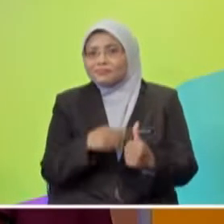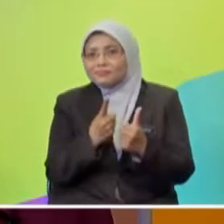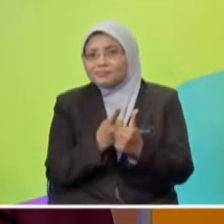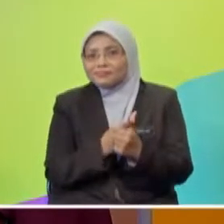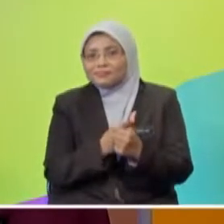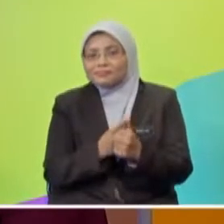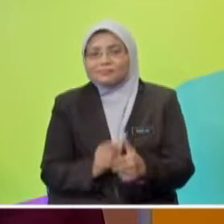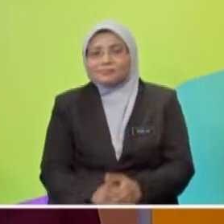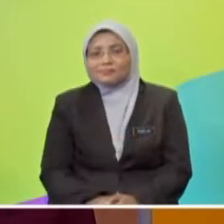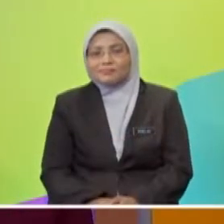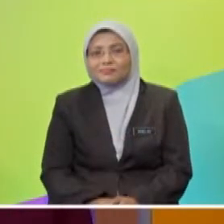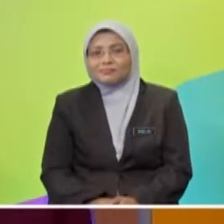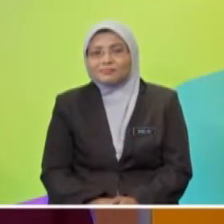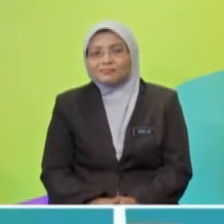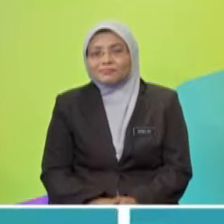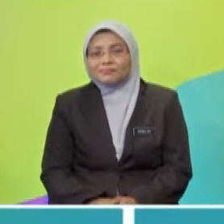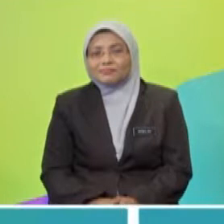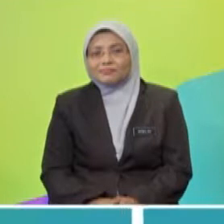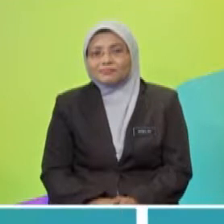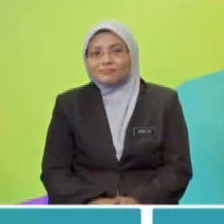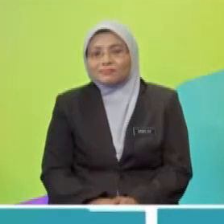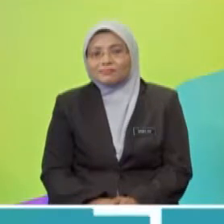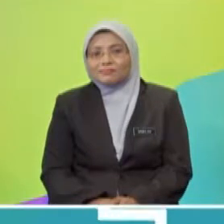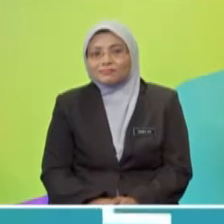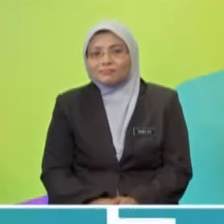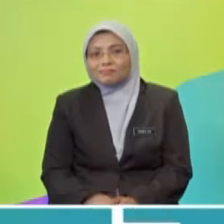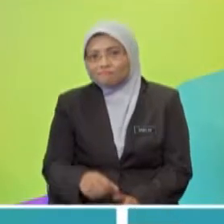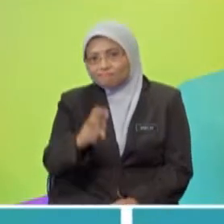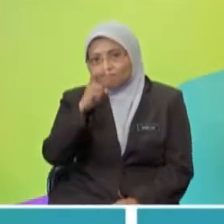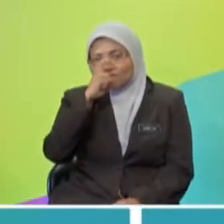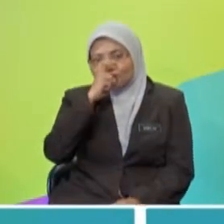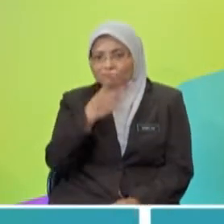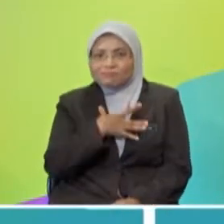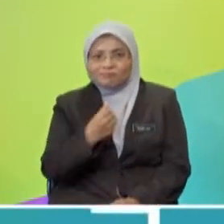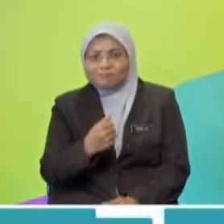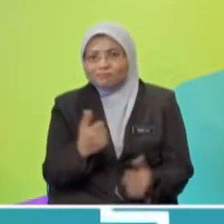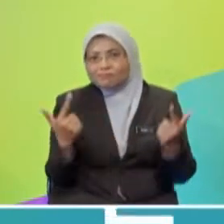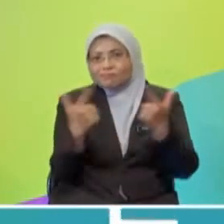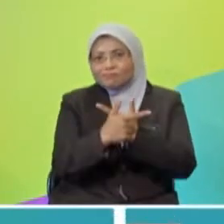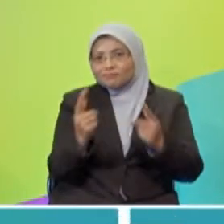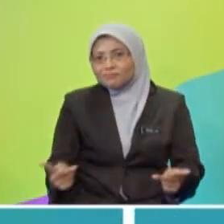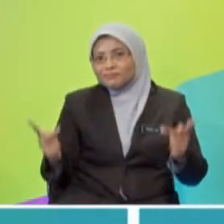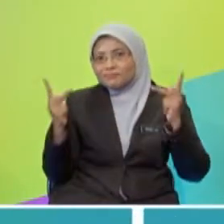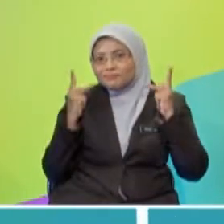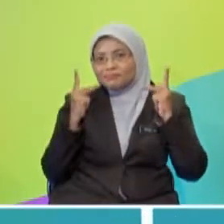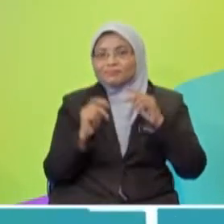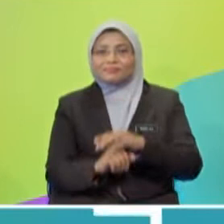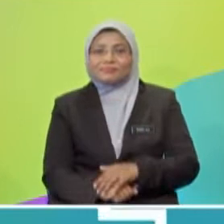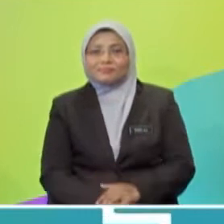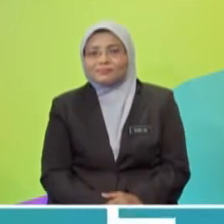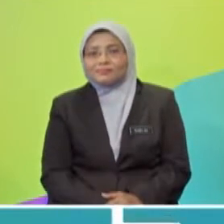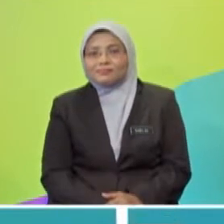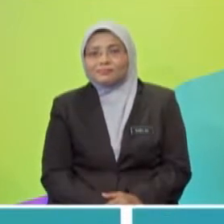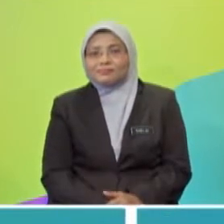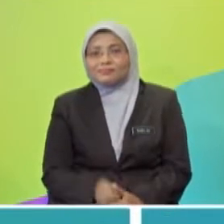pertama sekali beliau merupakan seorang yang berwatak kan keras dan suka beradu kekuatan Ayah